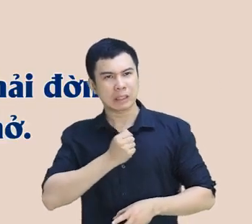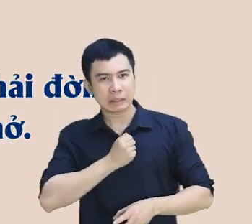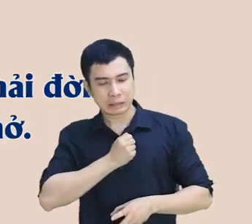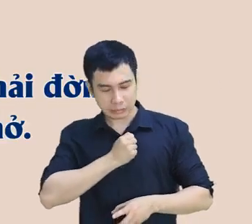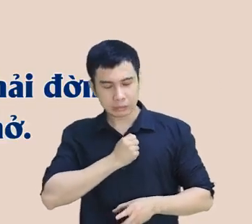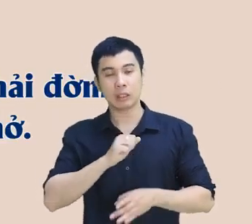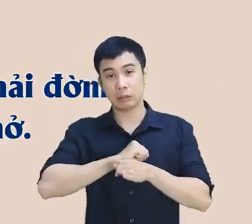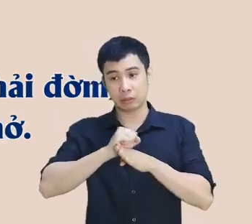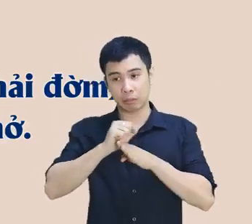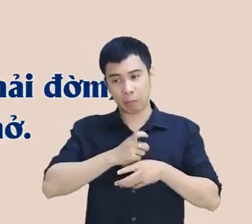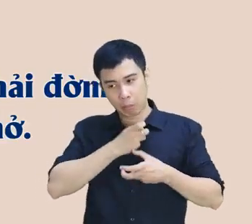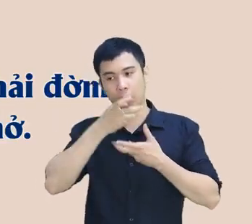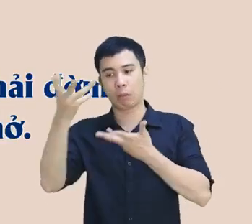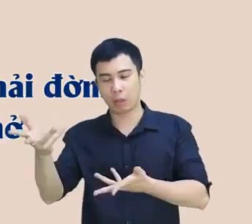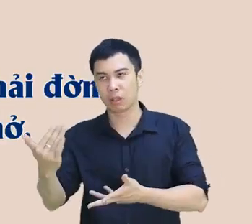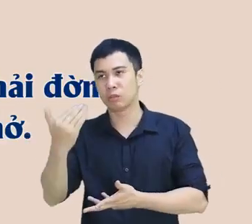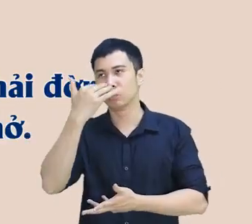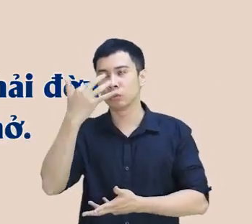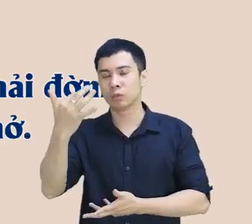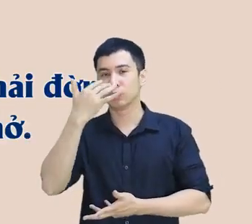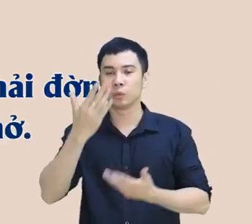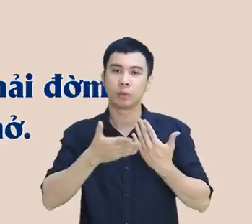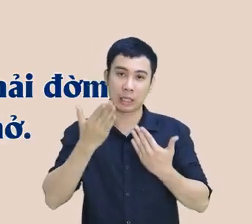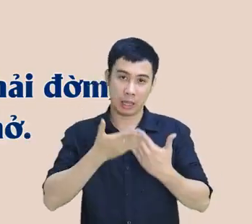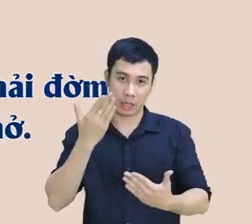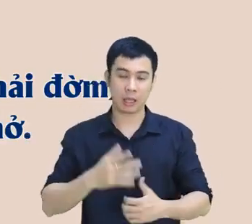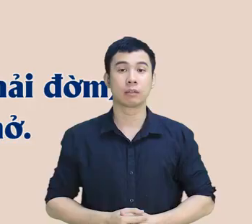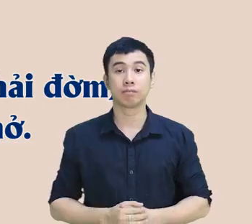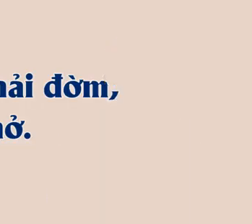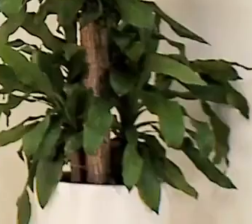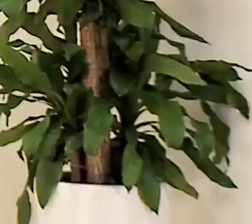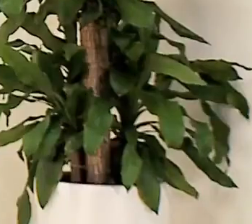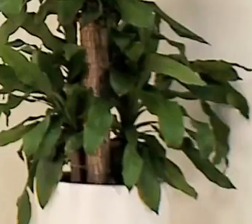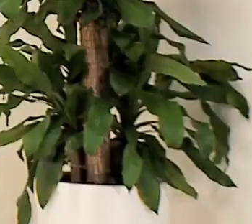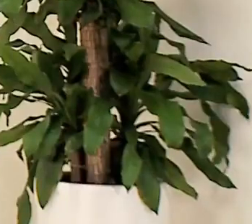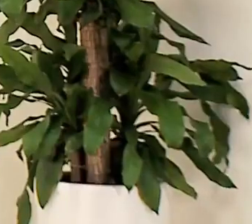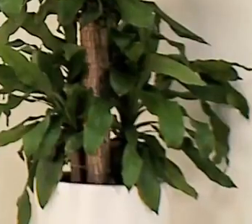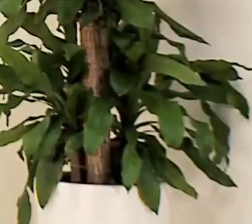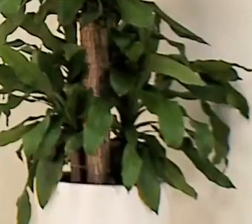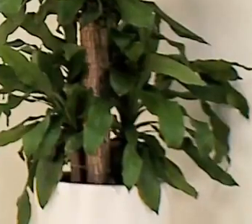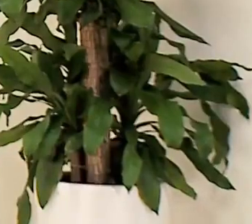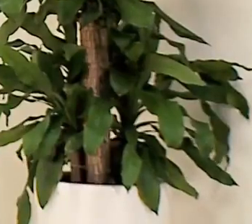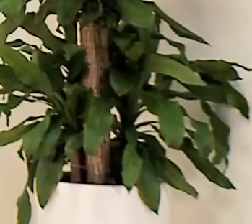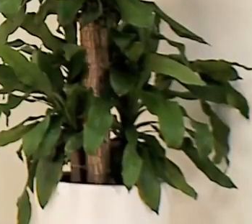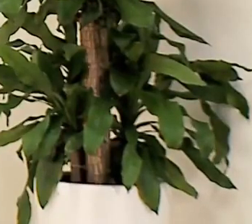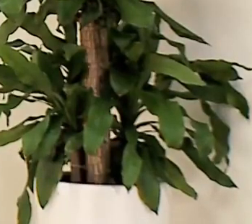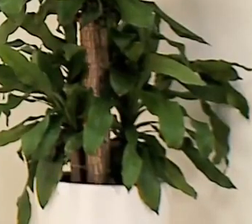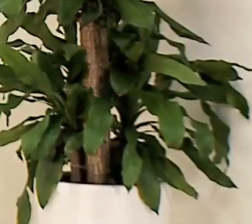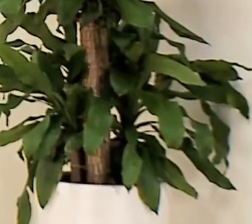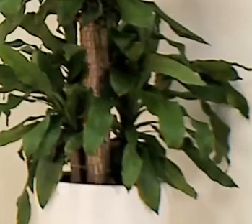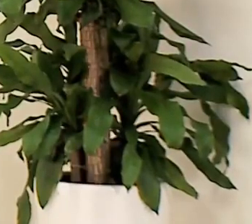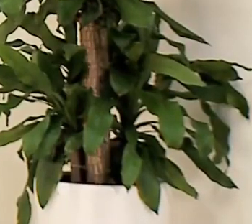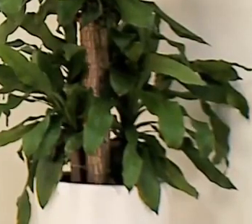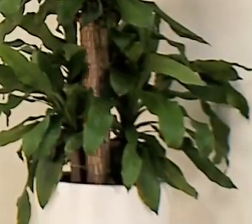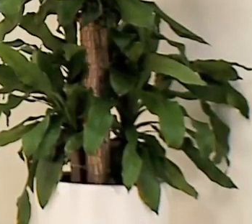Mục đích giúp tăng khả năng tống thải đờm, làm thông thoáng đường thở. Thực hiện bước 1, ngồi hơi gập